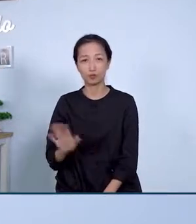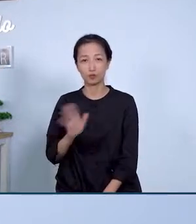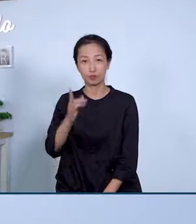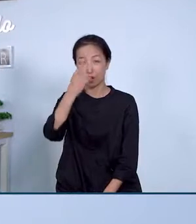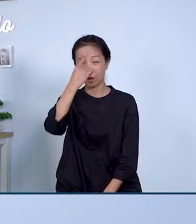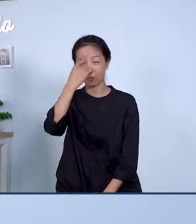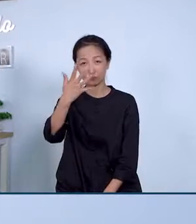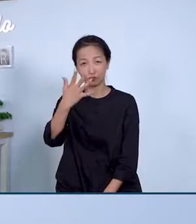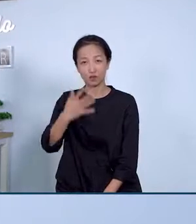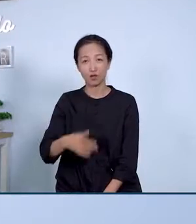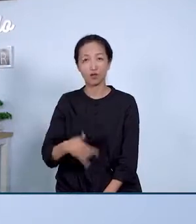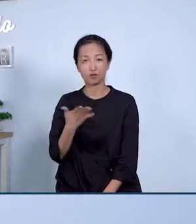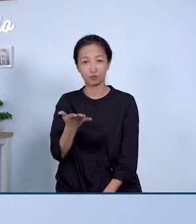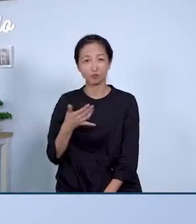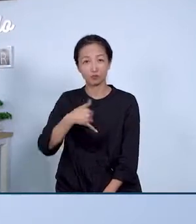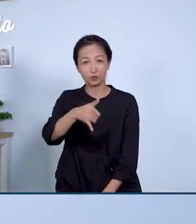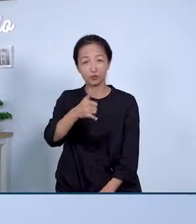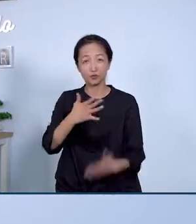查。